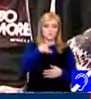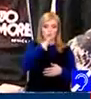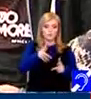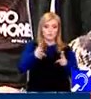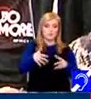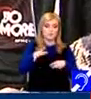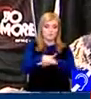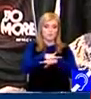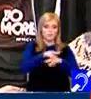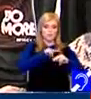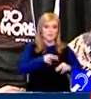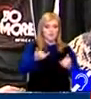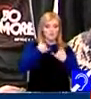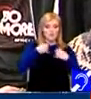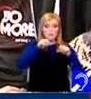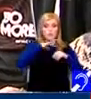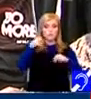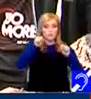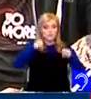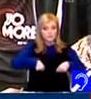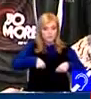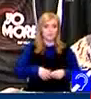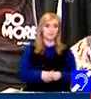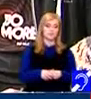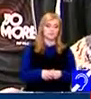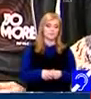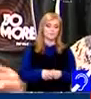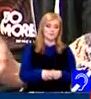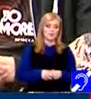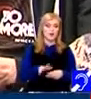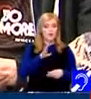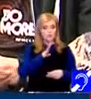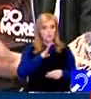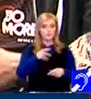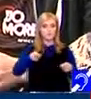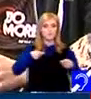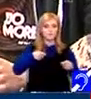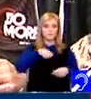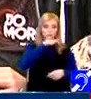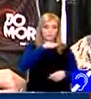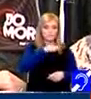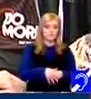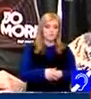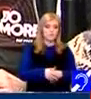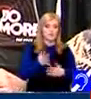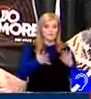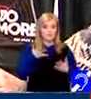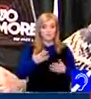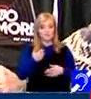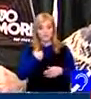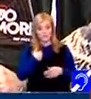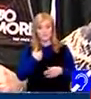muncă. Ne oferă diferite posibilități. Chiar și a fost târgul de cariere aici și chiar dacă vrei să